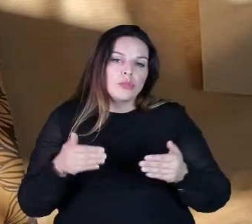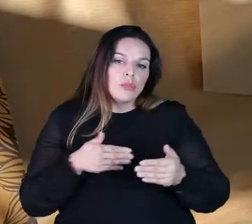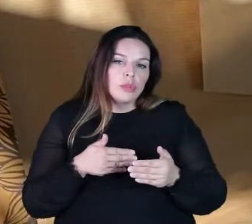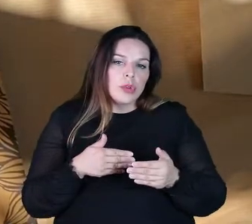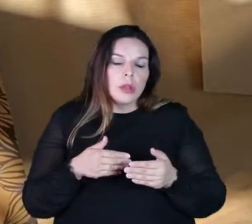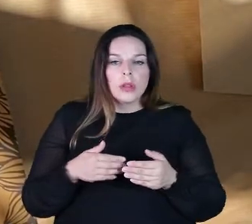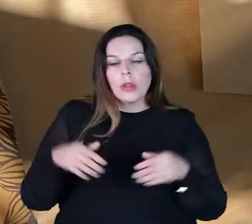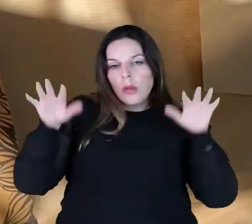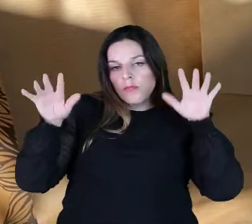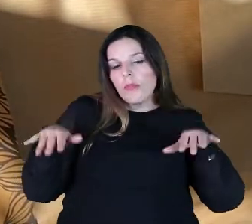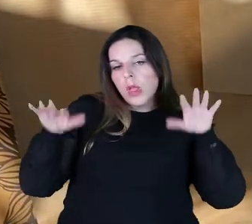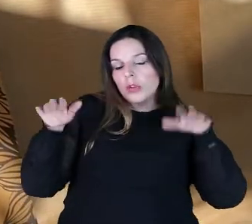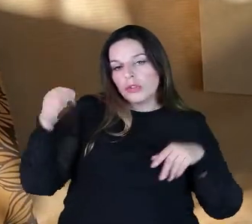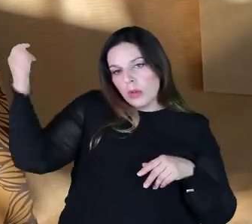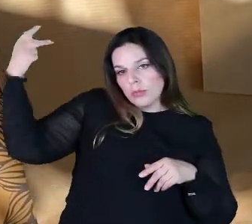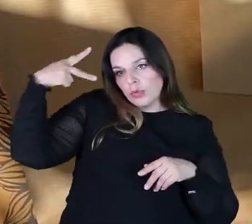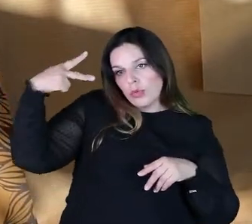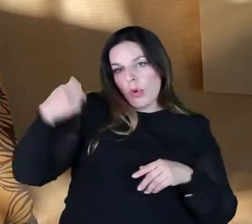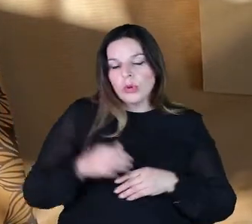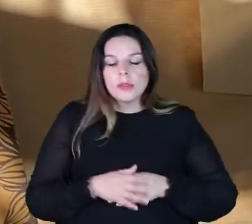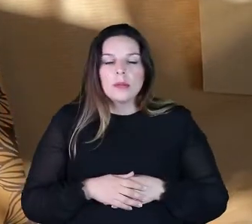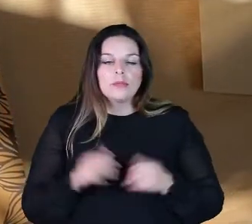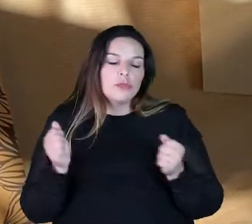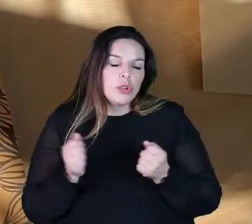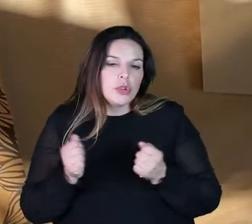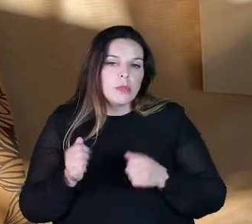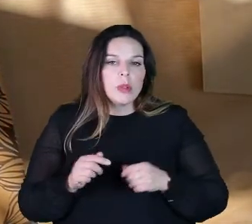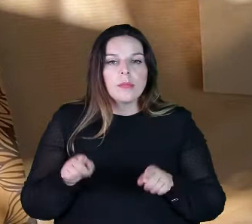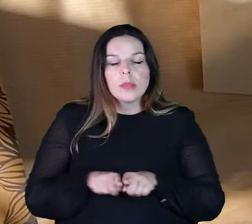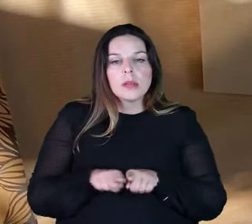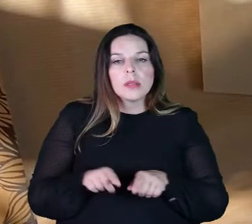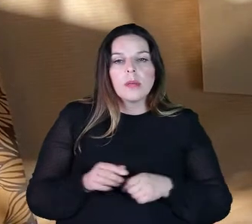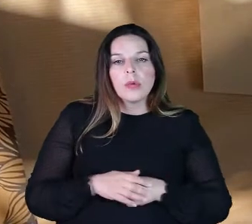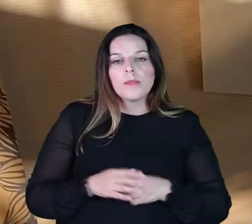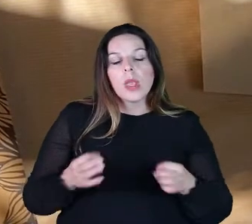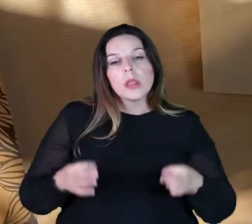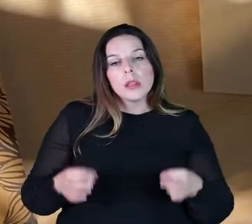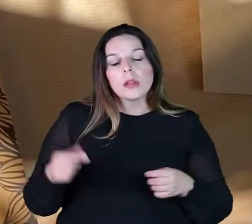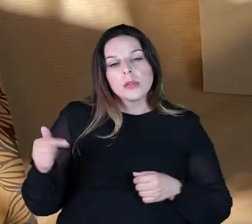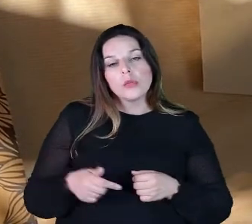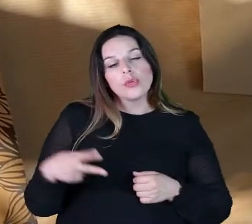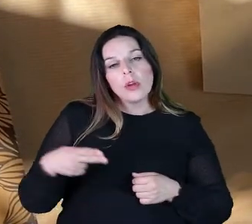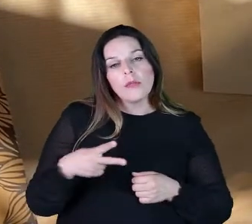zimnym. I odrysowałam sobie, teraz muszę to wyciąć.